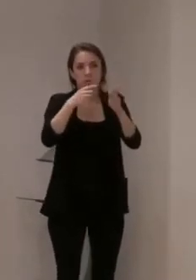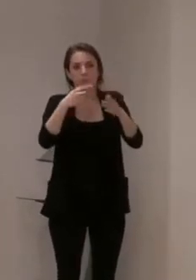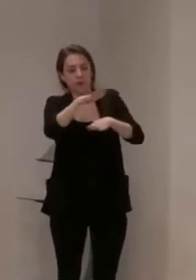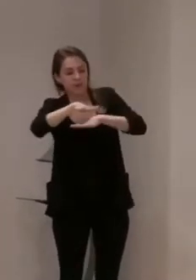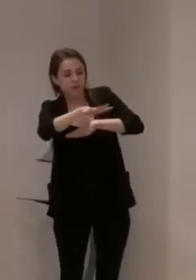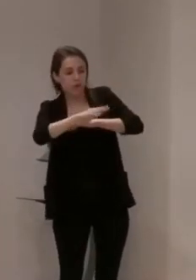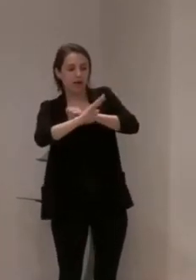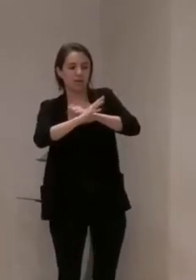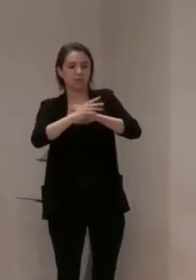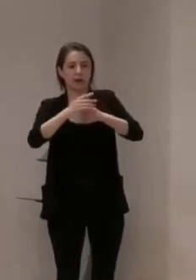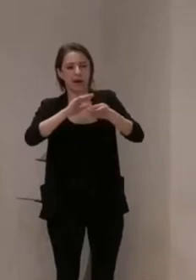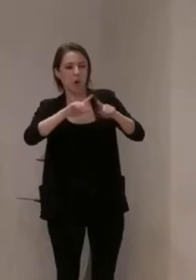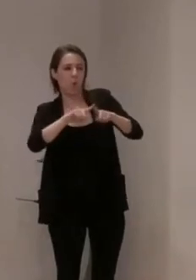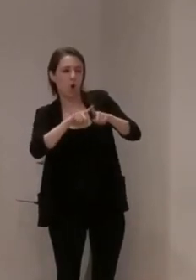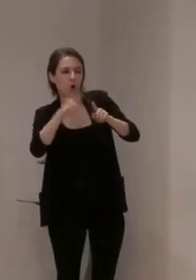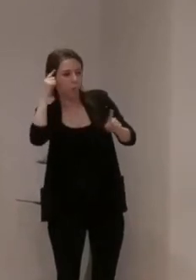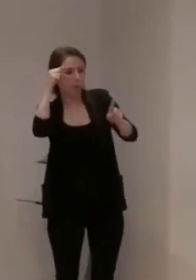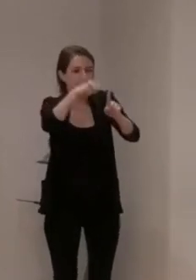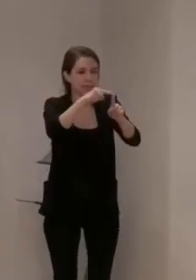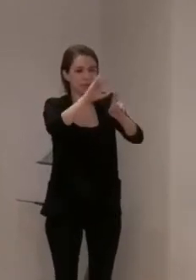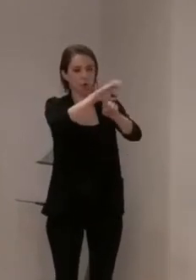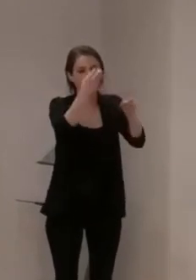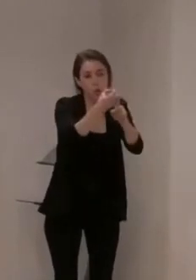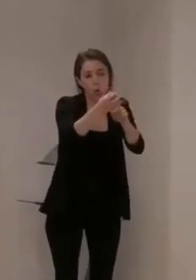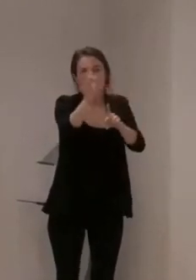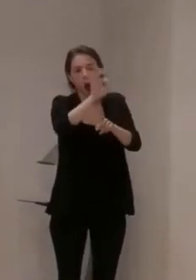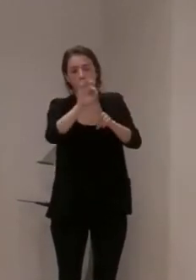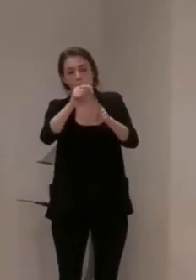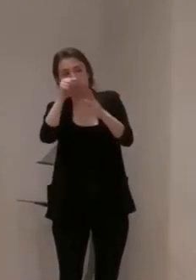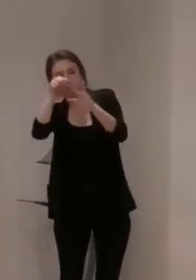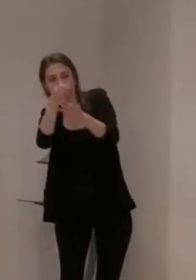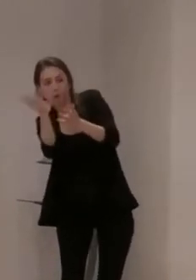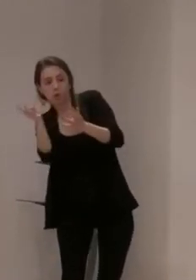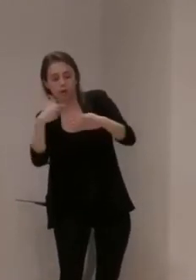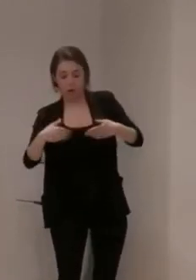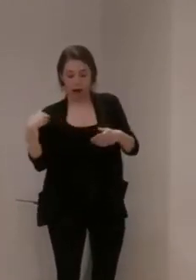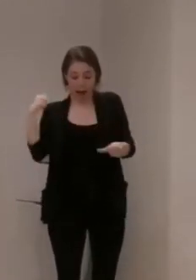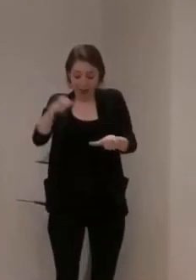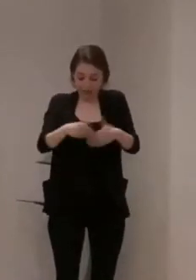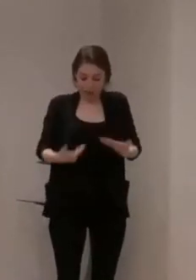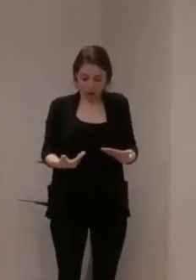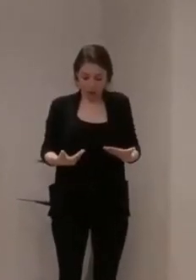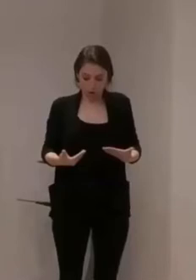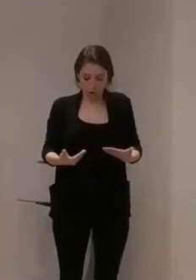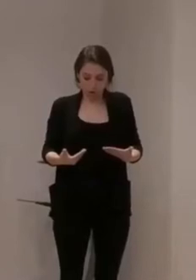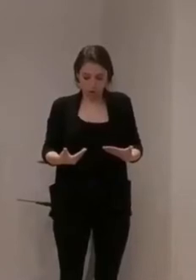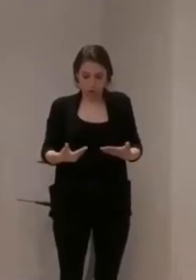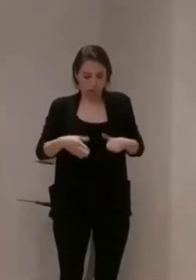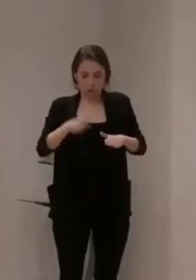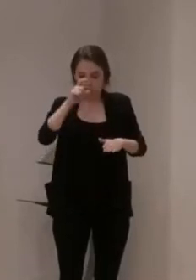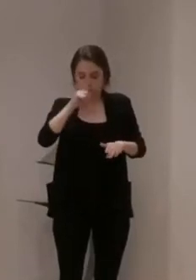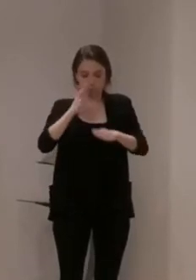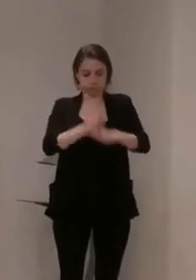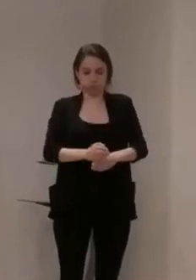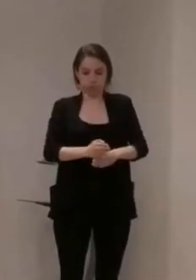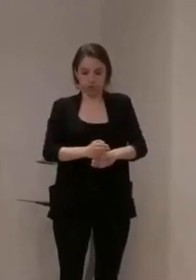lloc dedicat a la tortura, si hauria de ser... Però el que no pot continuar sent és una comissaria. És a dir, si ens hem